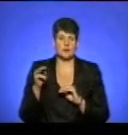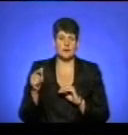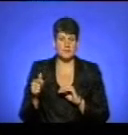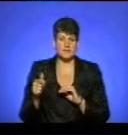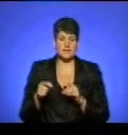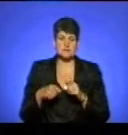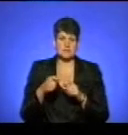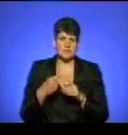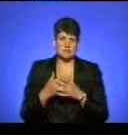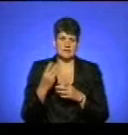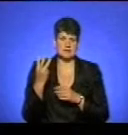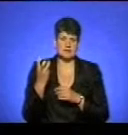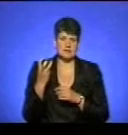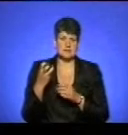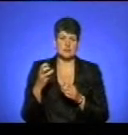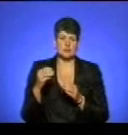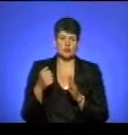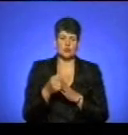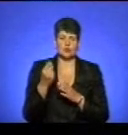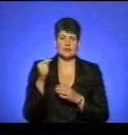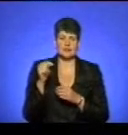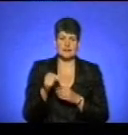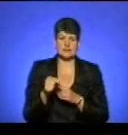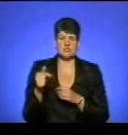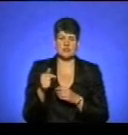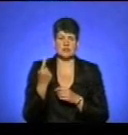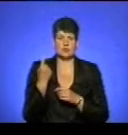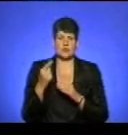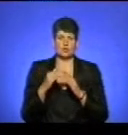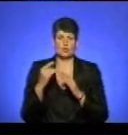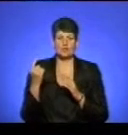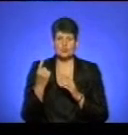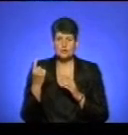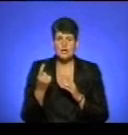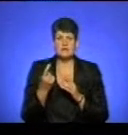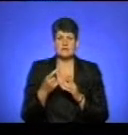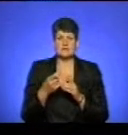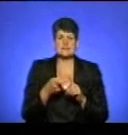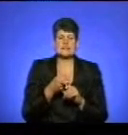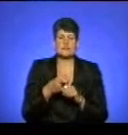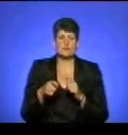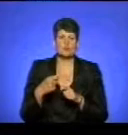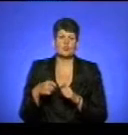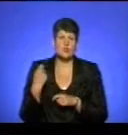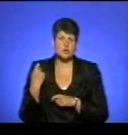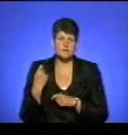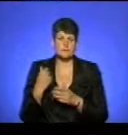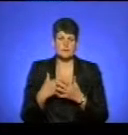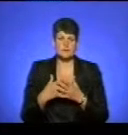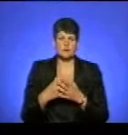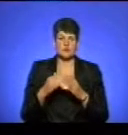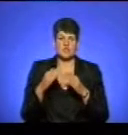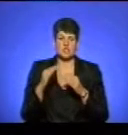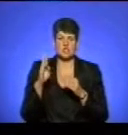підраховано орієнтовно від 300 до 1000 гривень на одне домогосподарство, в залежності від пошкоджень. Так, якщо це шифер,